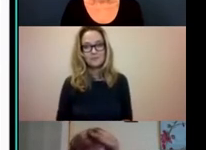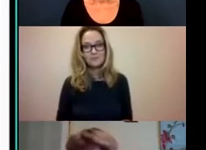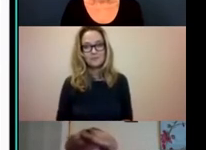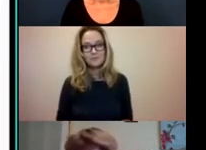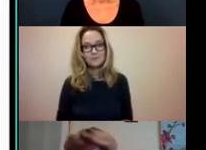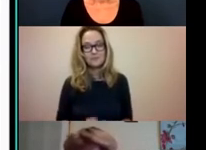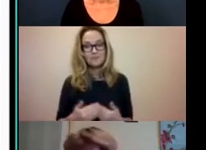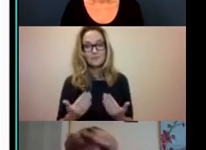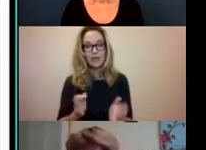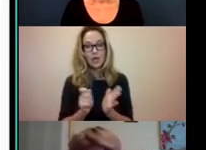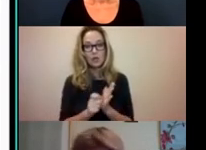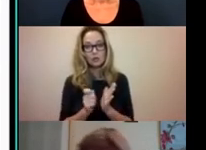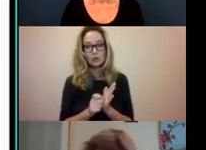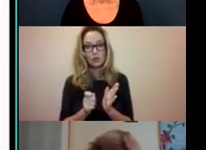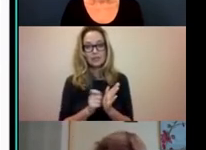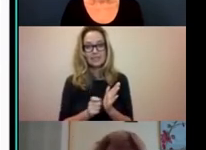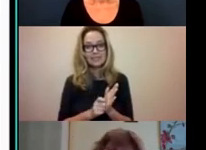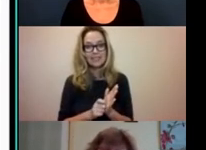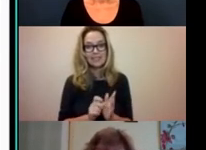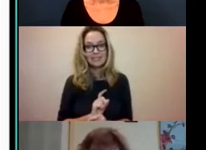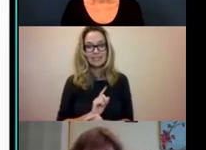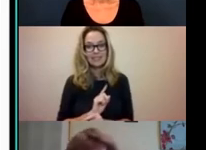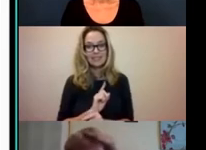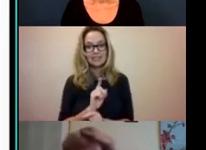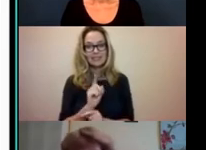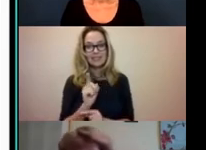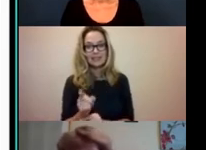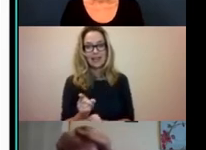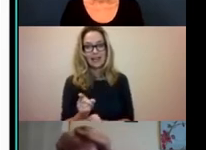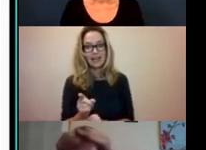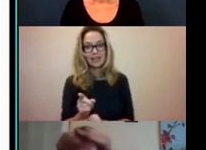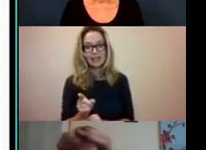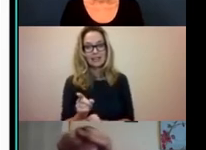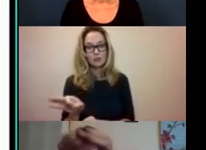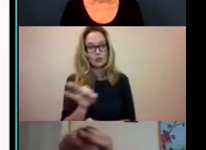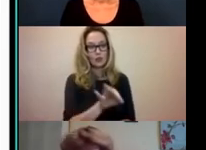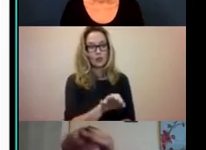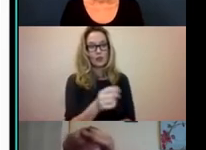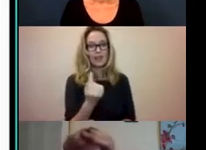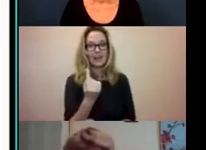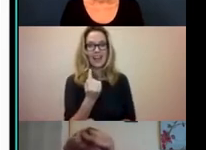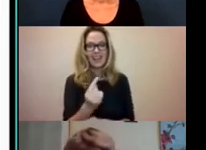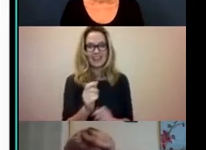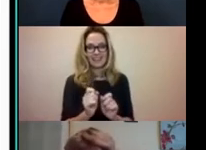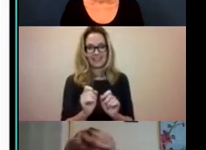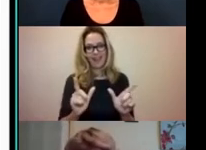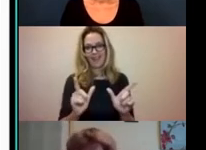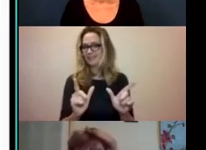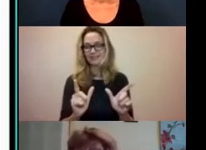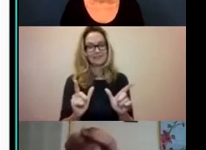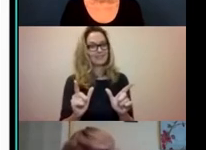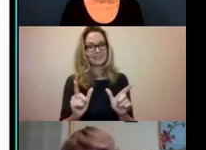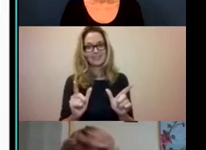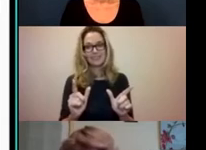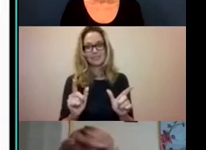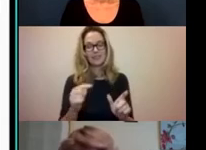me gesolliciteerd weer terug naar waar 1 taal gesproken werd. Want ik dacht, ik ga hier eenzaam en